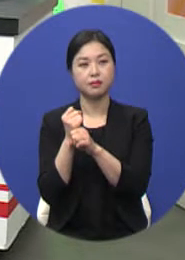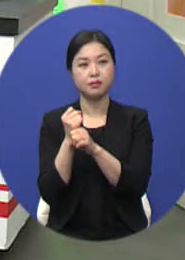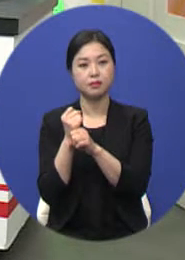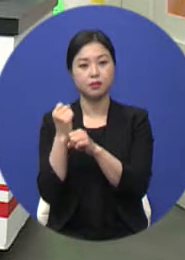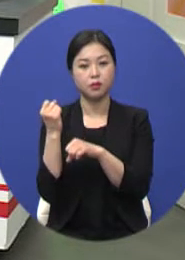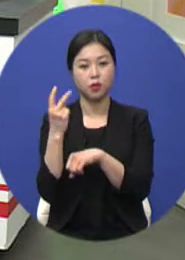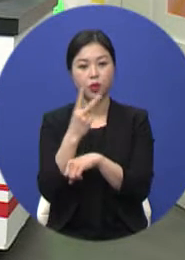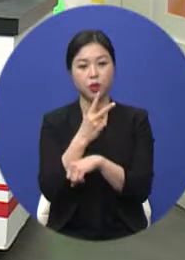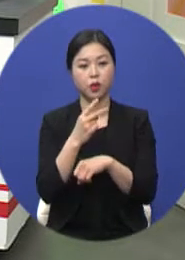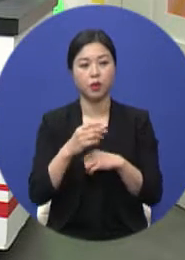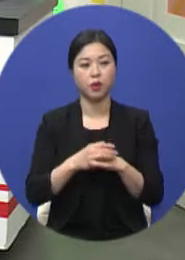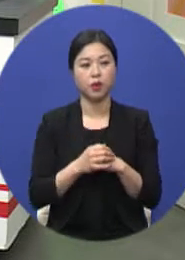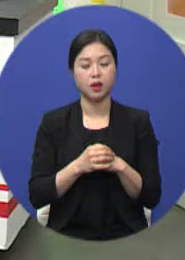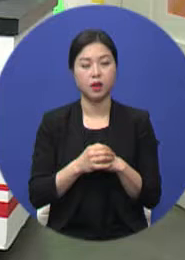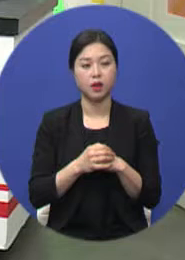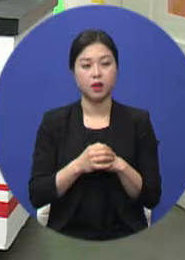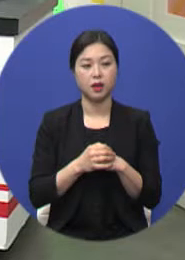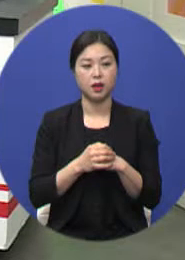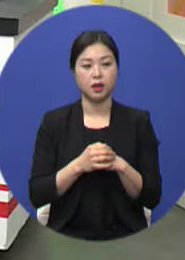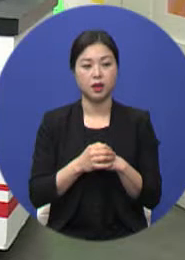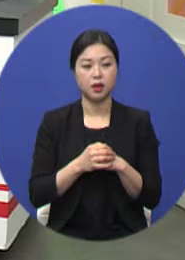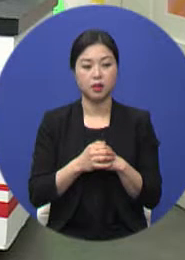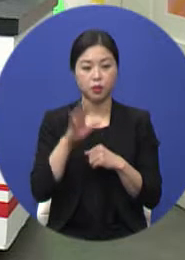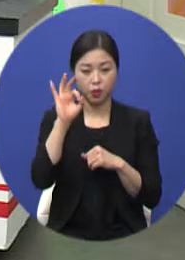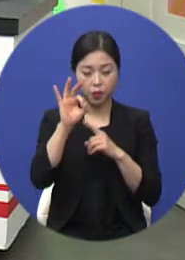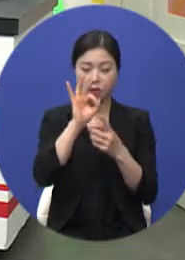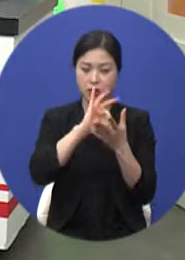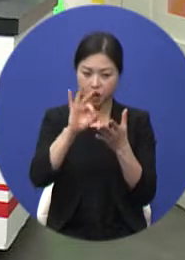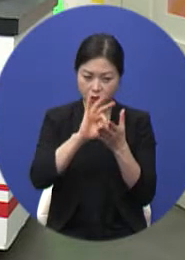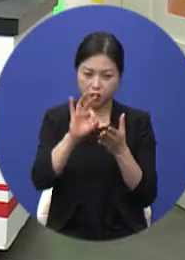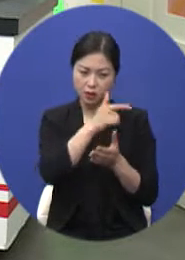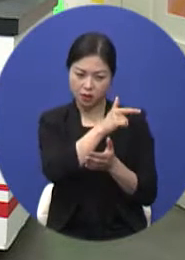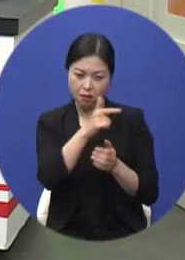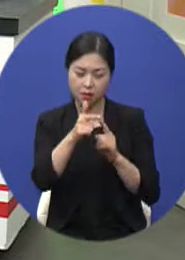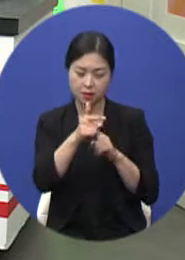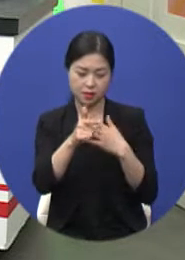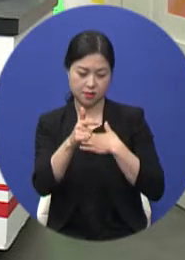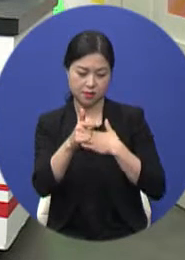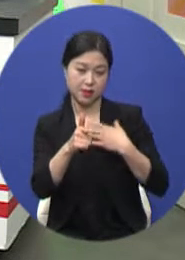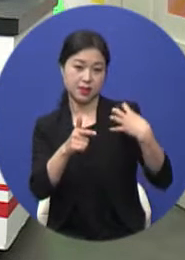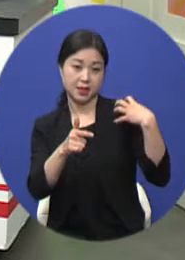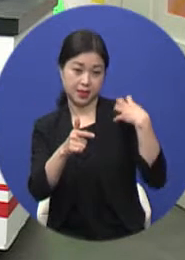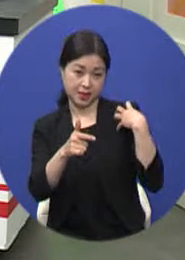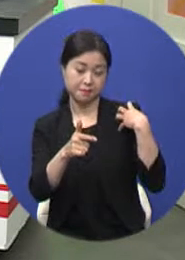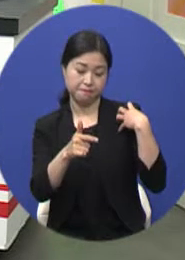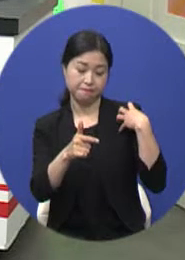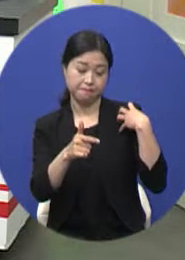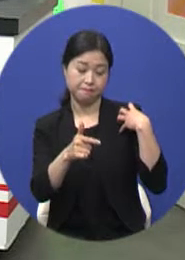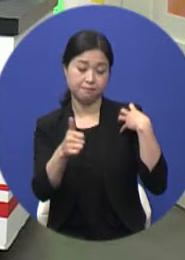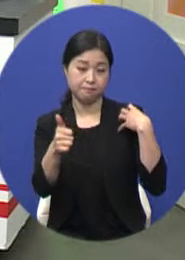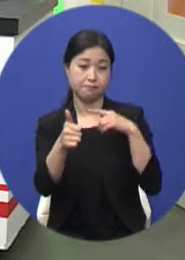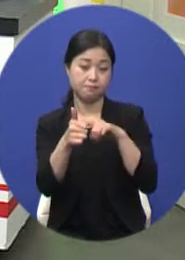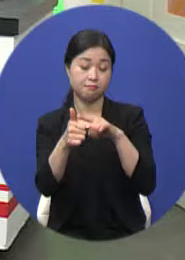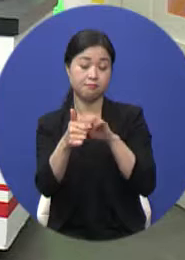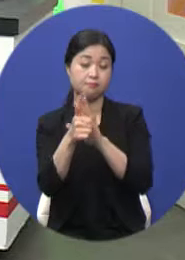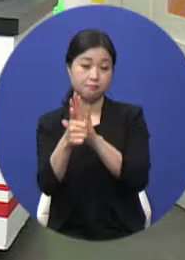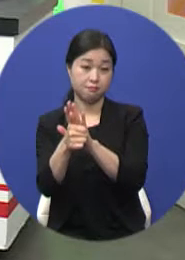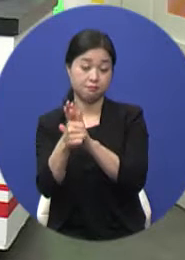경제적인 부분도 제가 이제 많이 책임을 지게 됐어요. 네. 근데